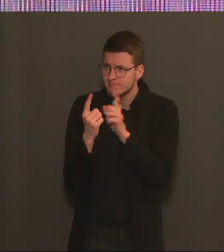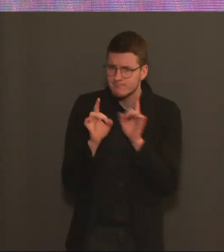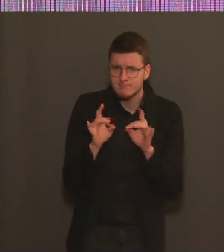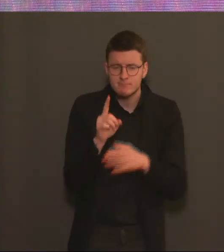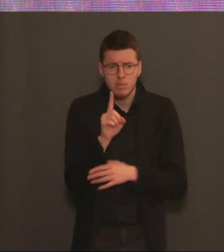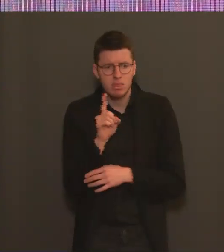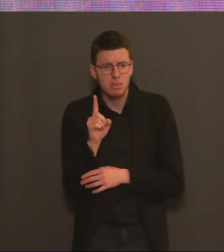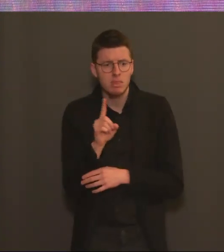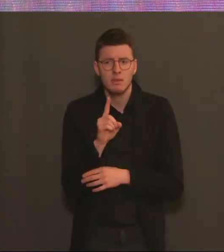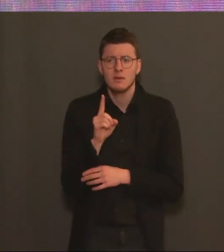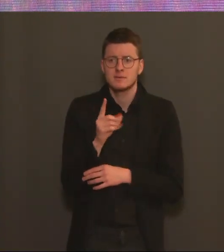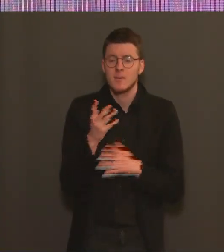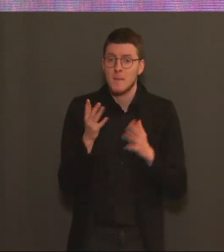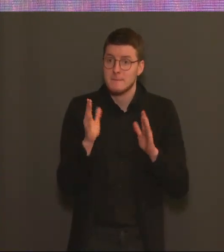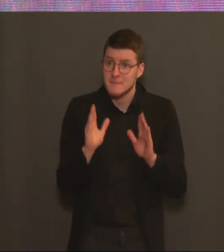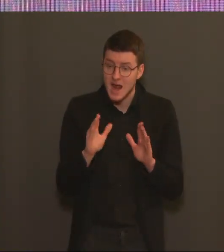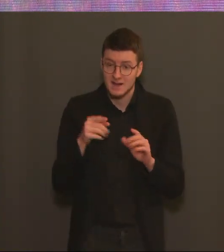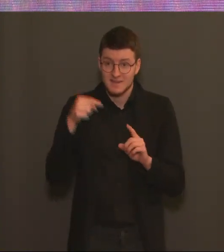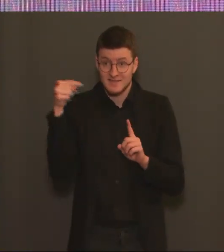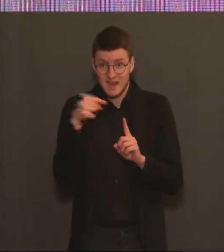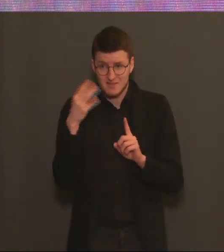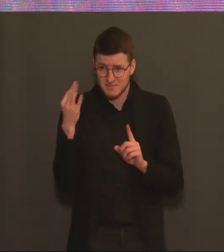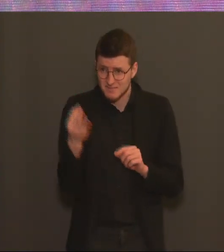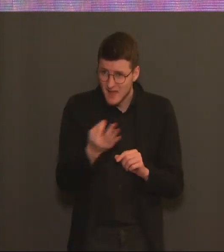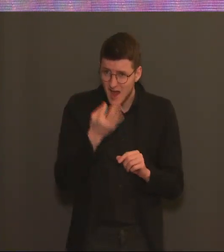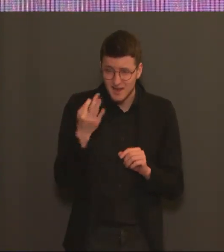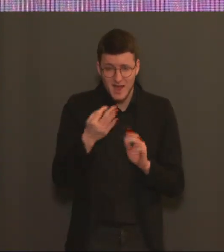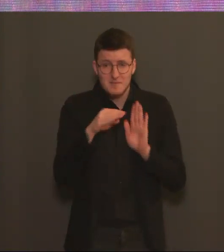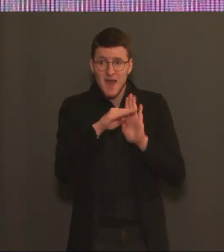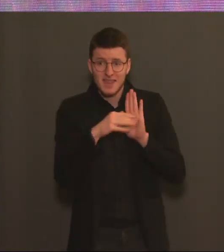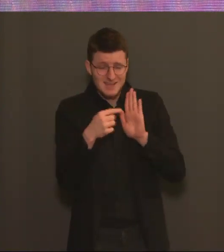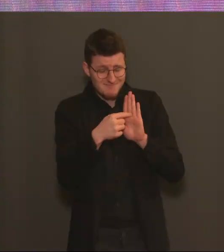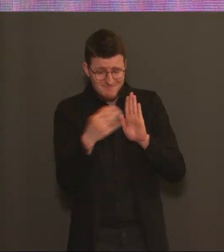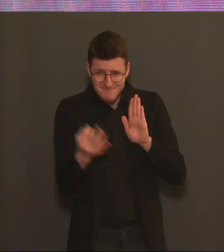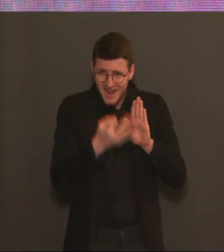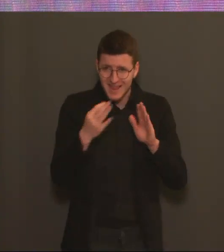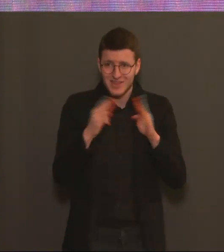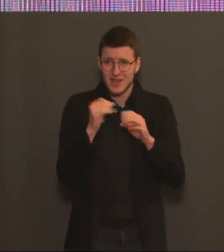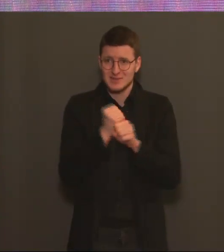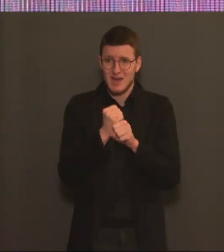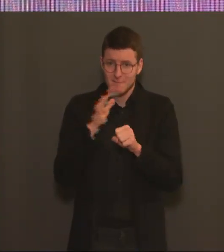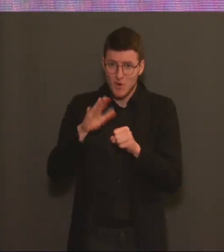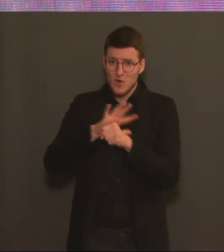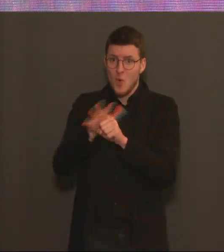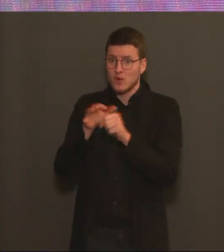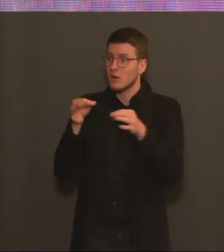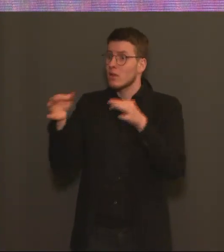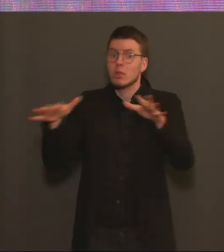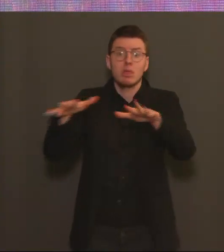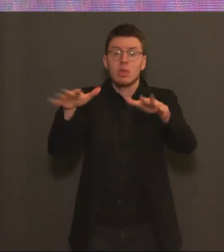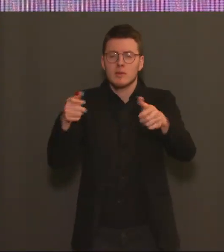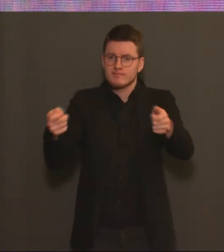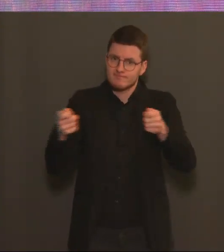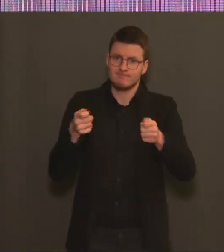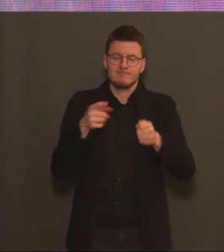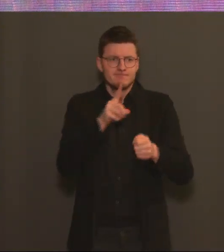Maar het blijft nog steeds een van de allerbelangrijkste maatregelen om de pandemie te controleren. Het is